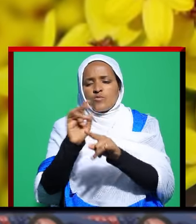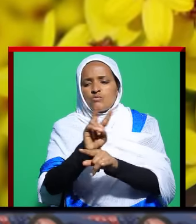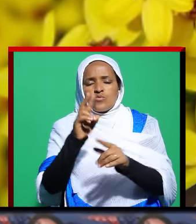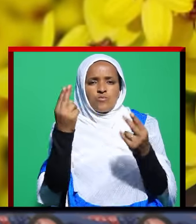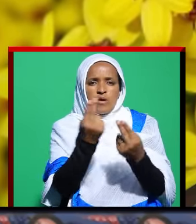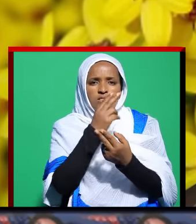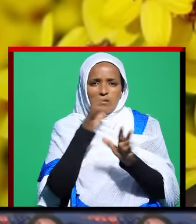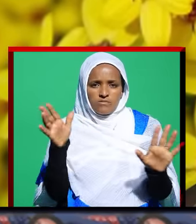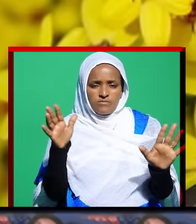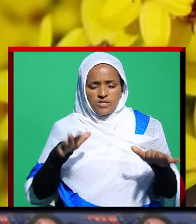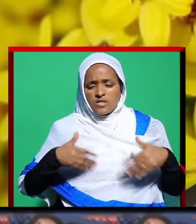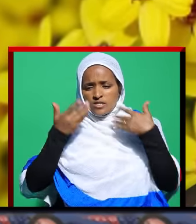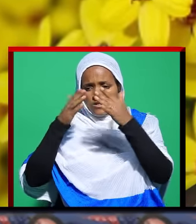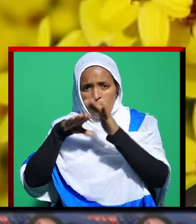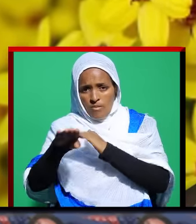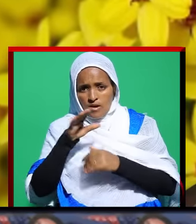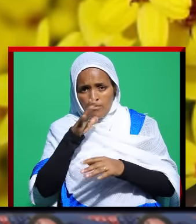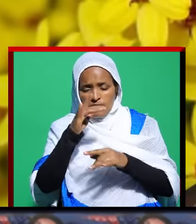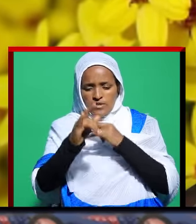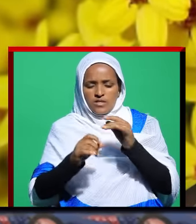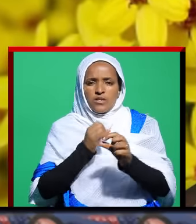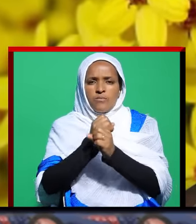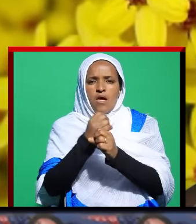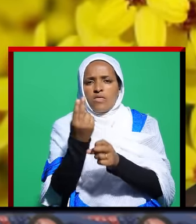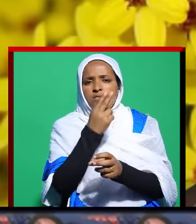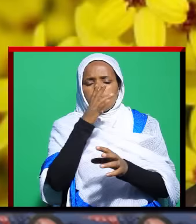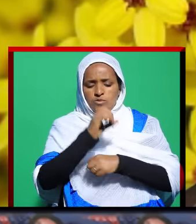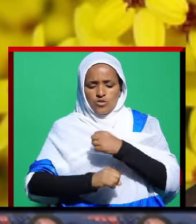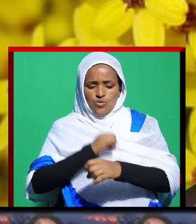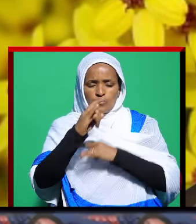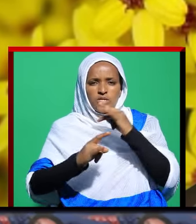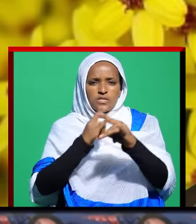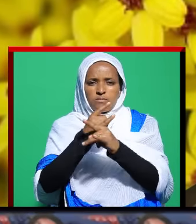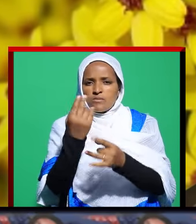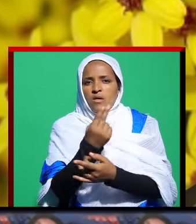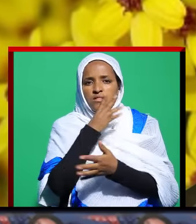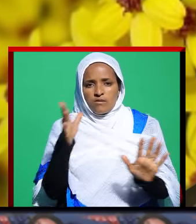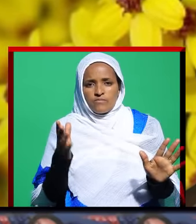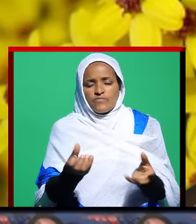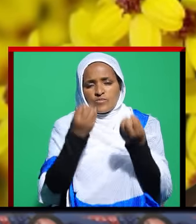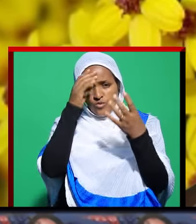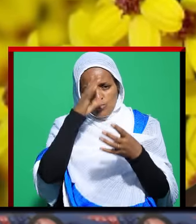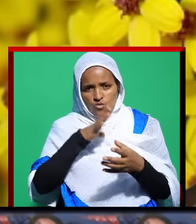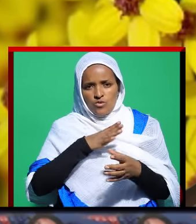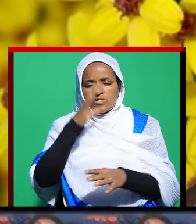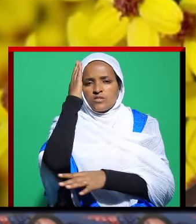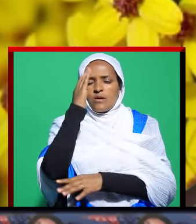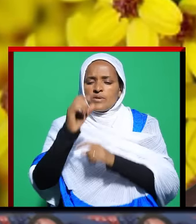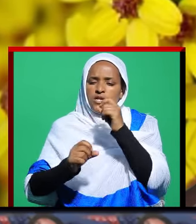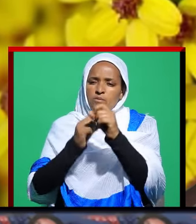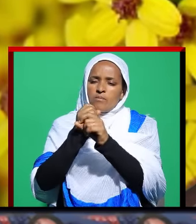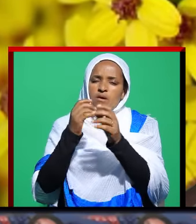አይጠቅምም። ንስሐ የማይገባበት እድሜ የማይጠቅምም፣ የሚጨነቁበት ዘመንም አይጠቅምም። ብዙዎቻችን እግዚአብሔርን